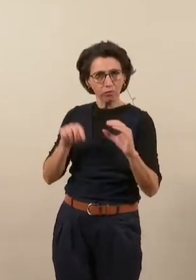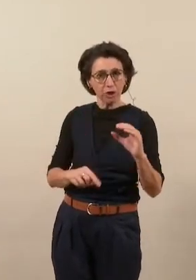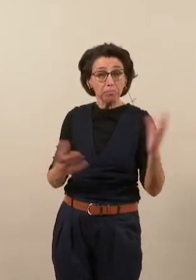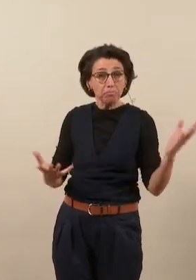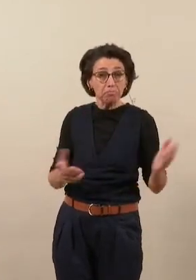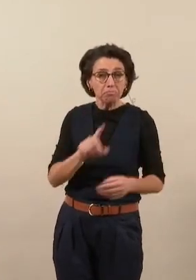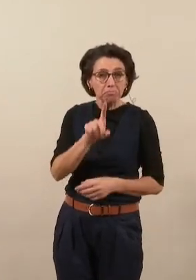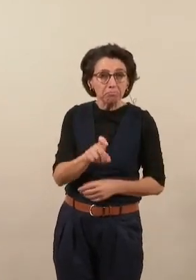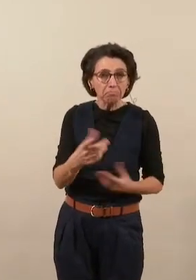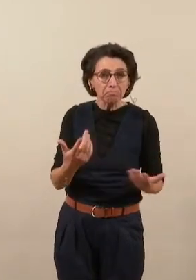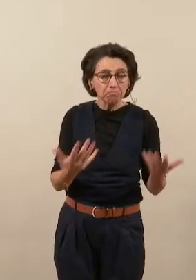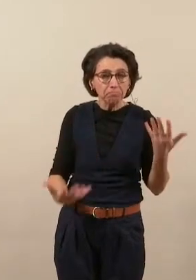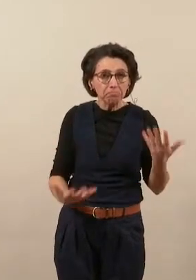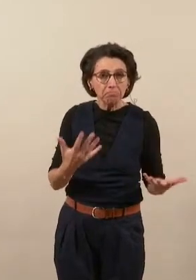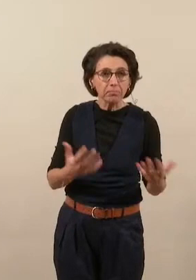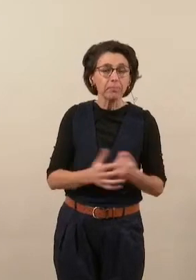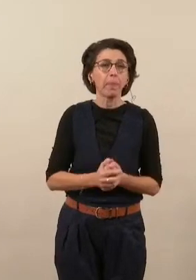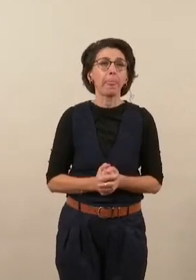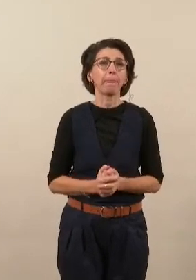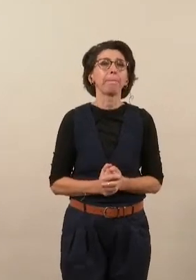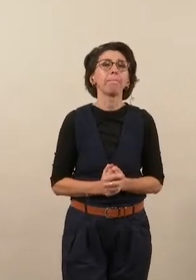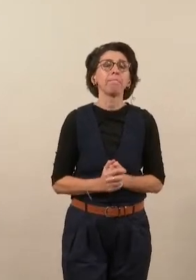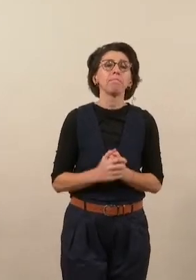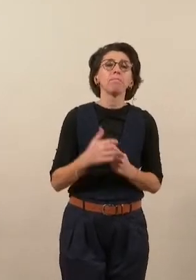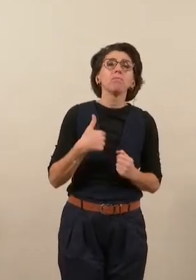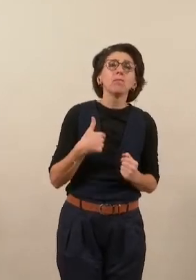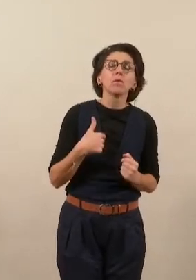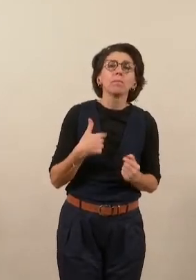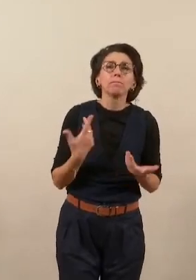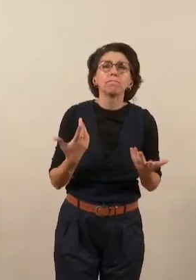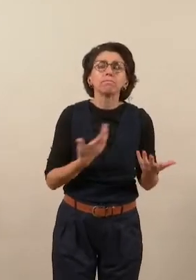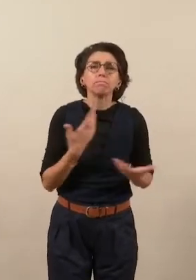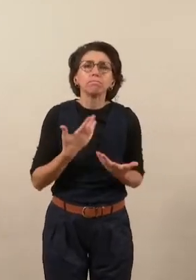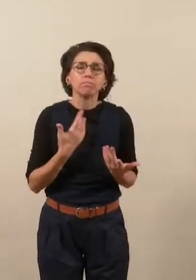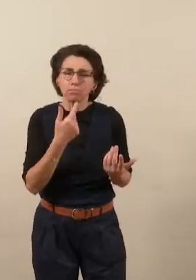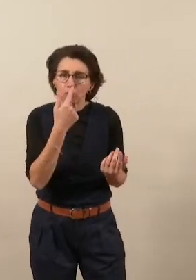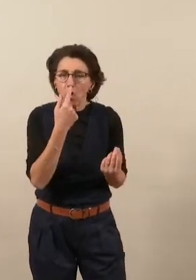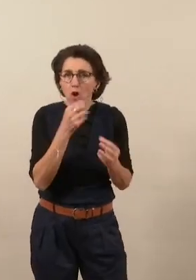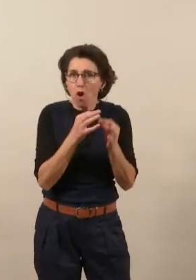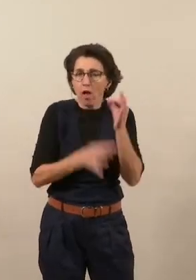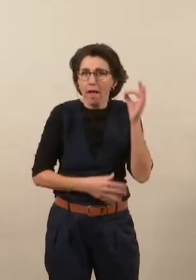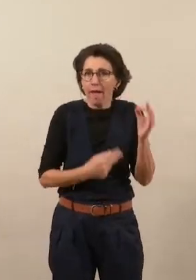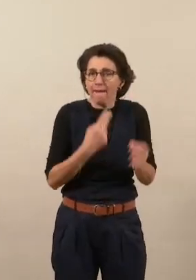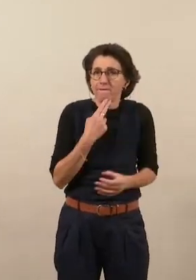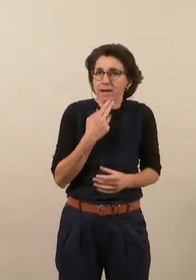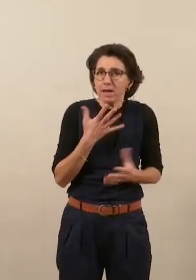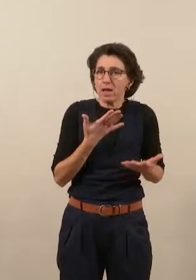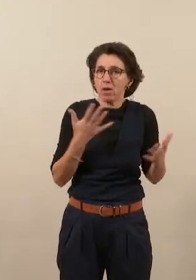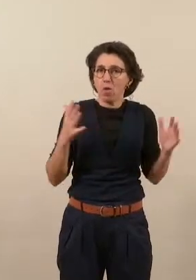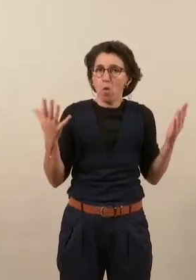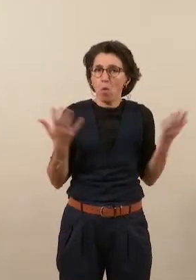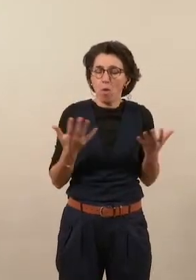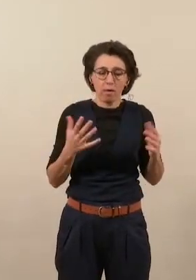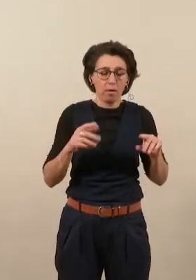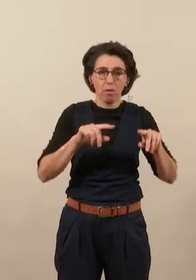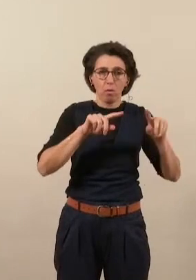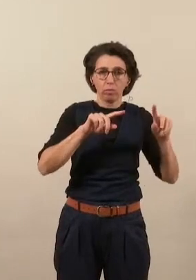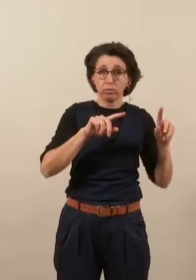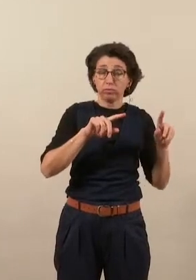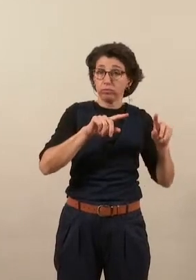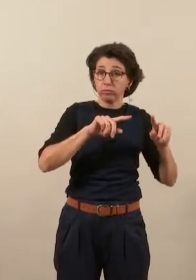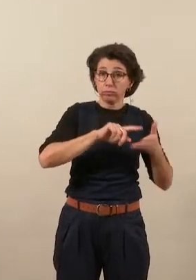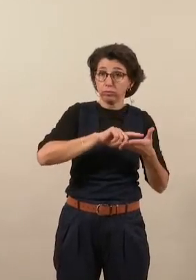Quoi qu'il en soit, pour que ce soit efficace, il faudrait commencer par augmenter le budget alloué à chaque classe pour